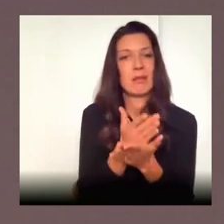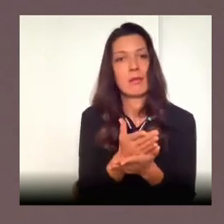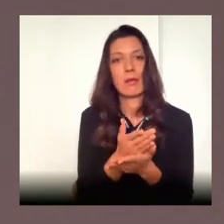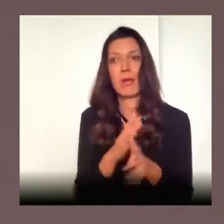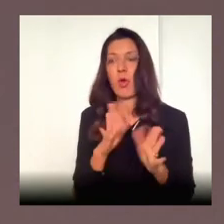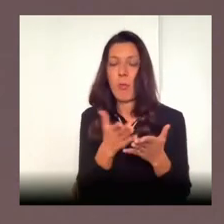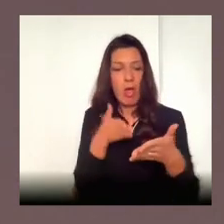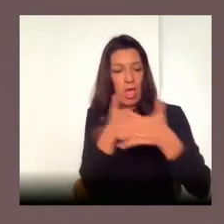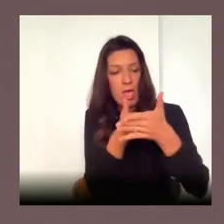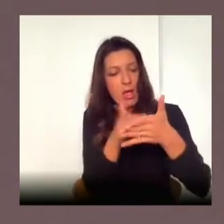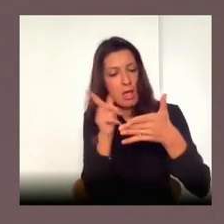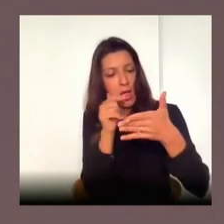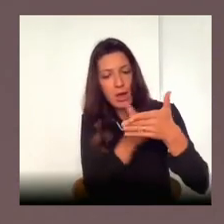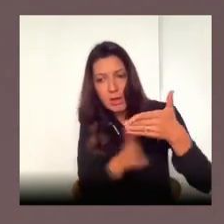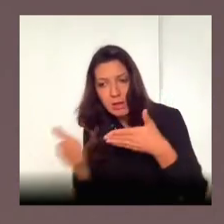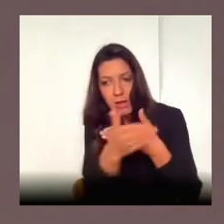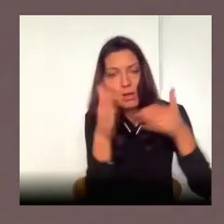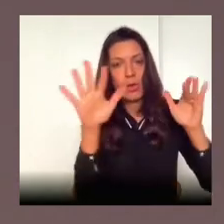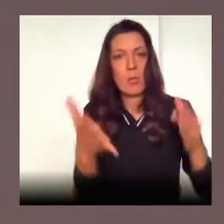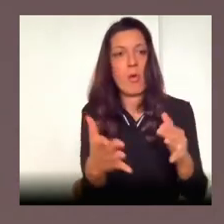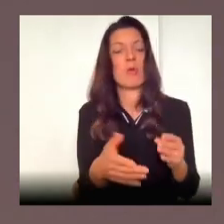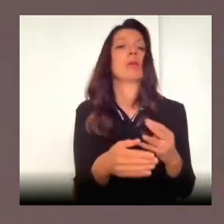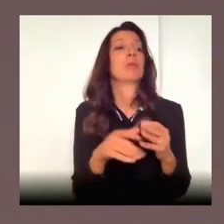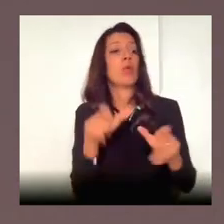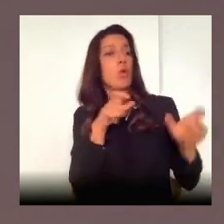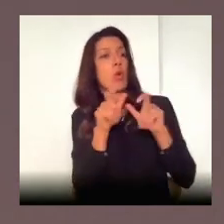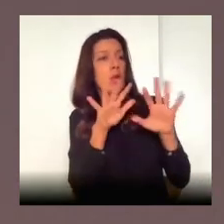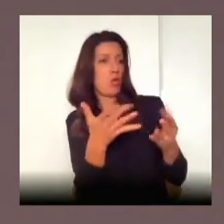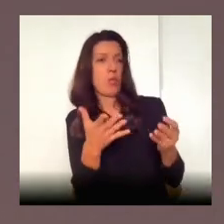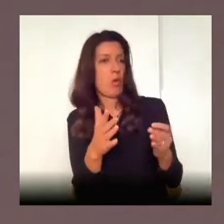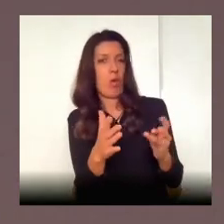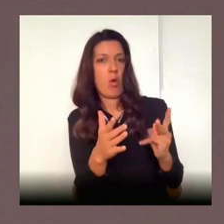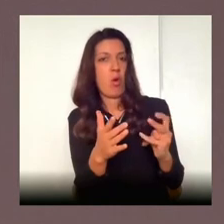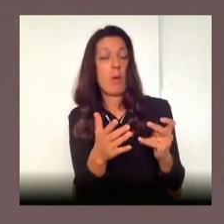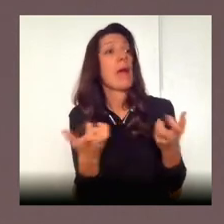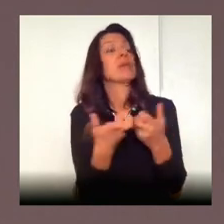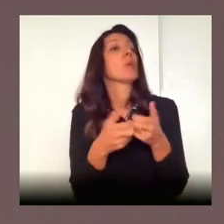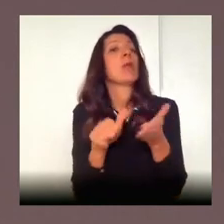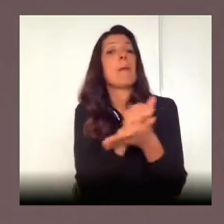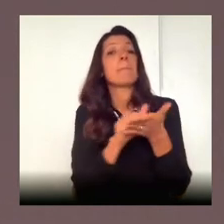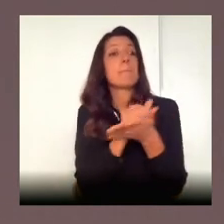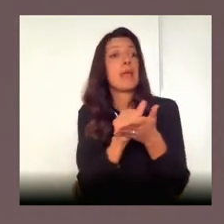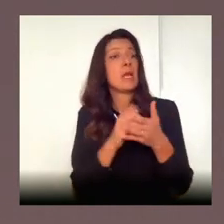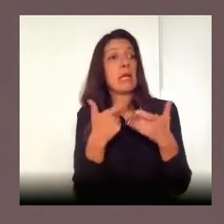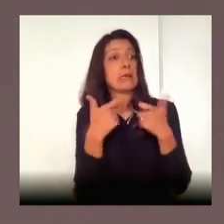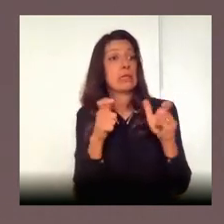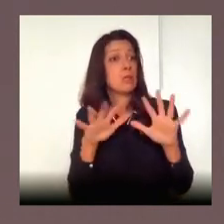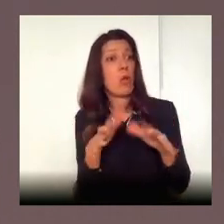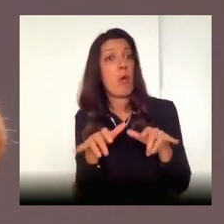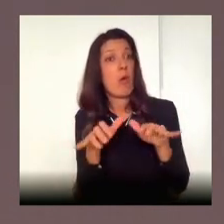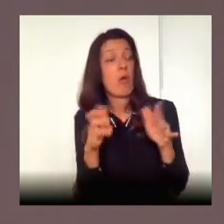contourner l'handicap de notre collègue. Alors, c'est tout simplement comment écrire un mail de façon accessible. Il n'y a pas besoin de